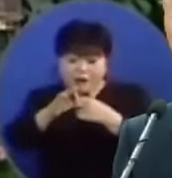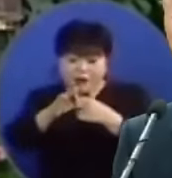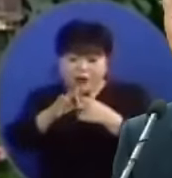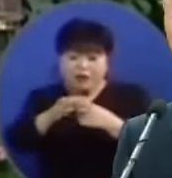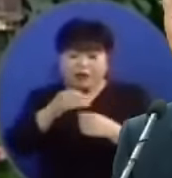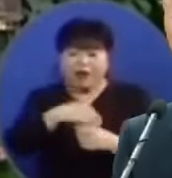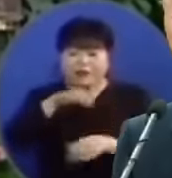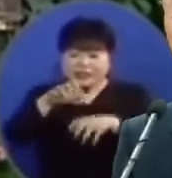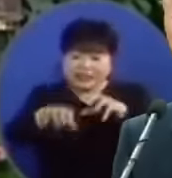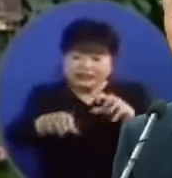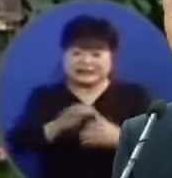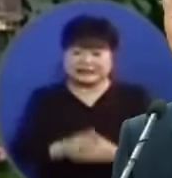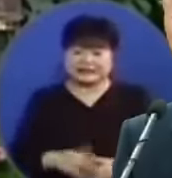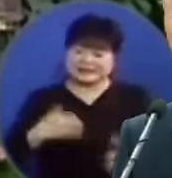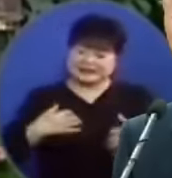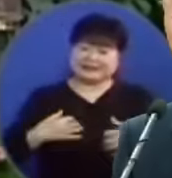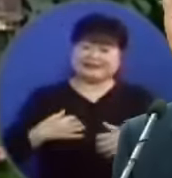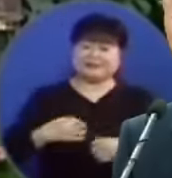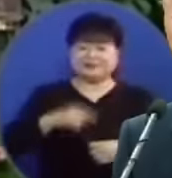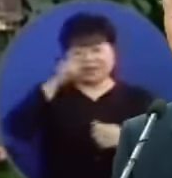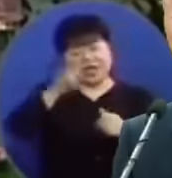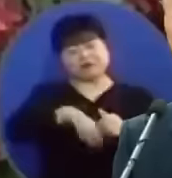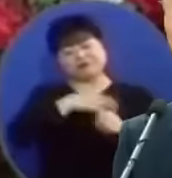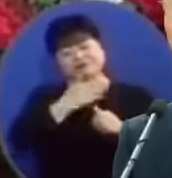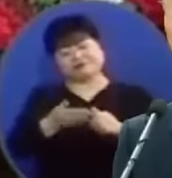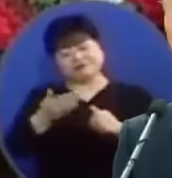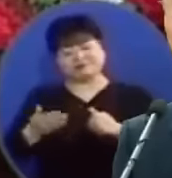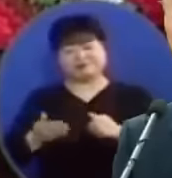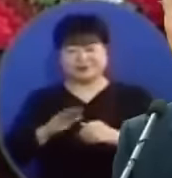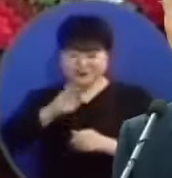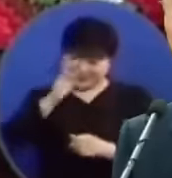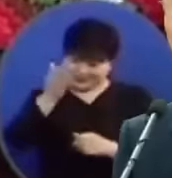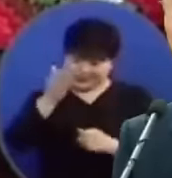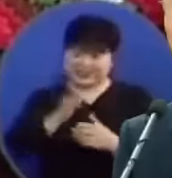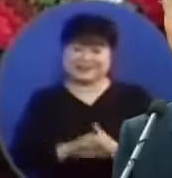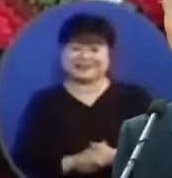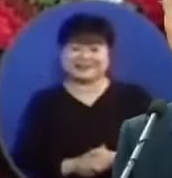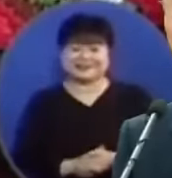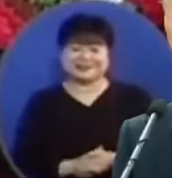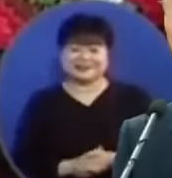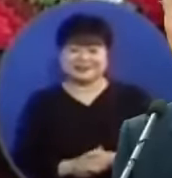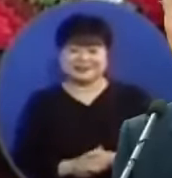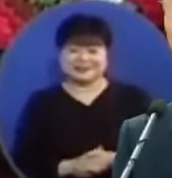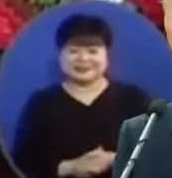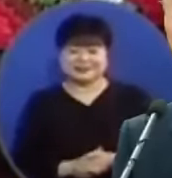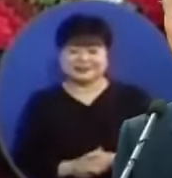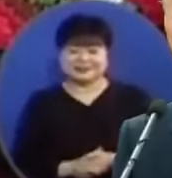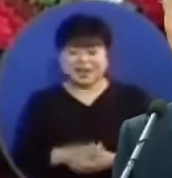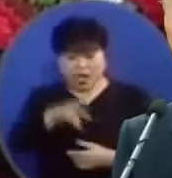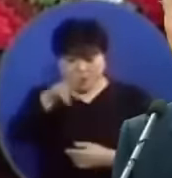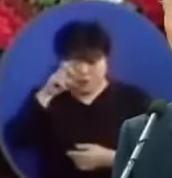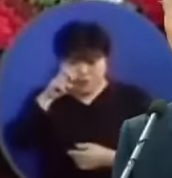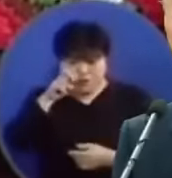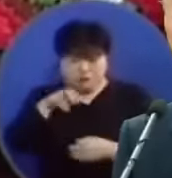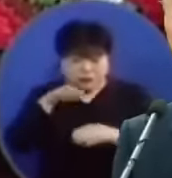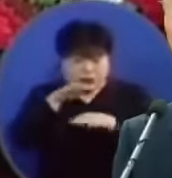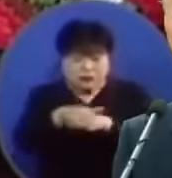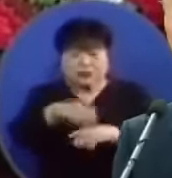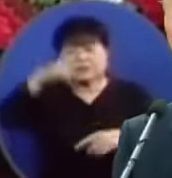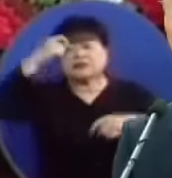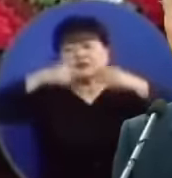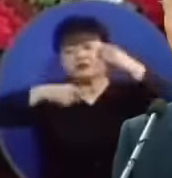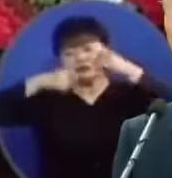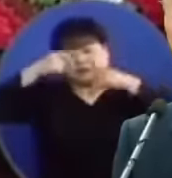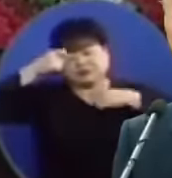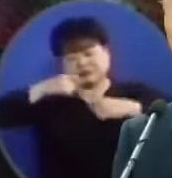어디를 가든지 늘 기쁨의 강물이 마음속에 넘쳐나는 것입니다. 그러나 미움의 속성은 슬픔인